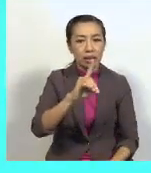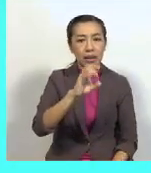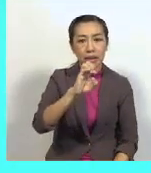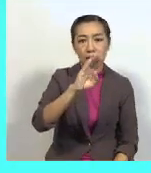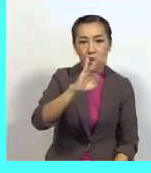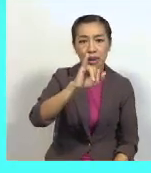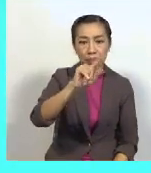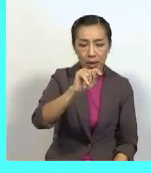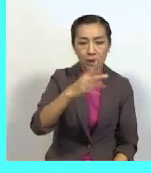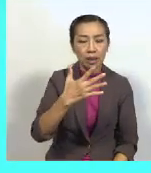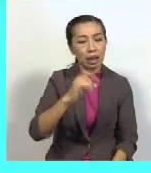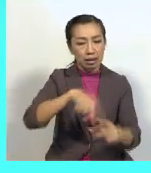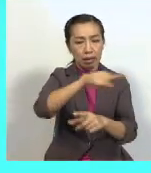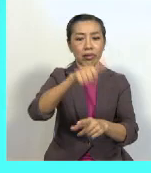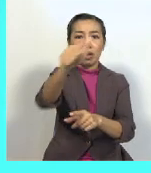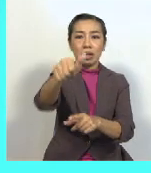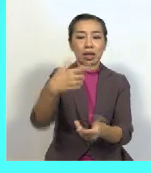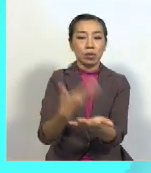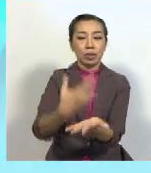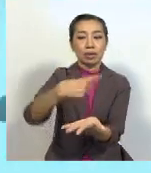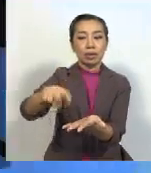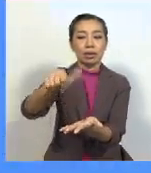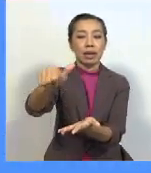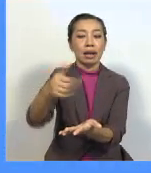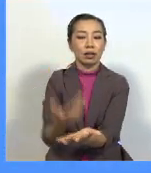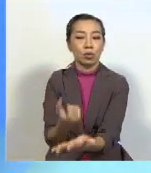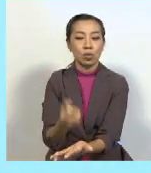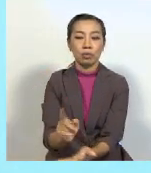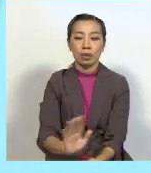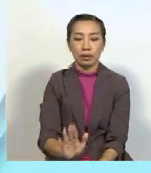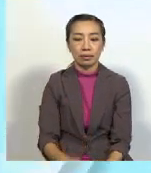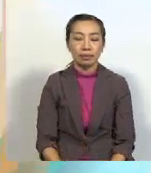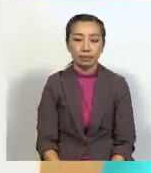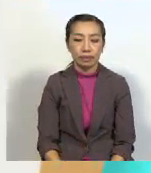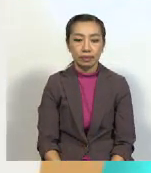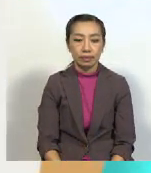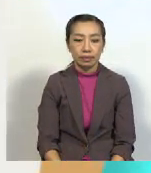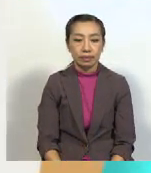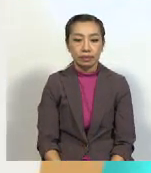กิ้งของทุกธนาคารเพื่อเป็นทางเลือกในการชำระค่าโดยสารให้กับผู้ใช้บริการค่ะ